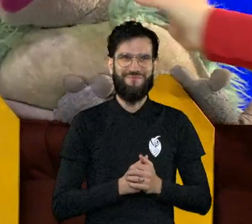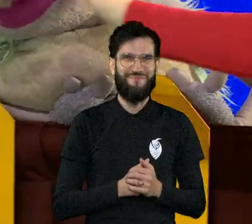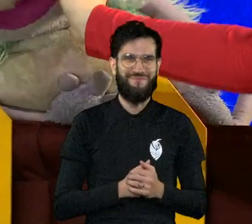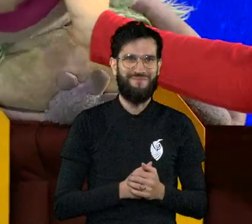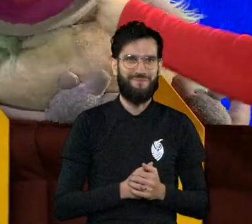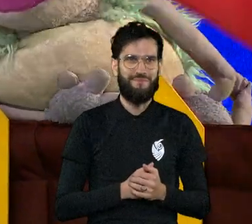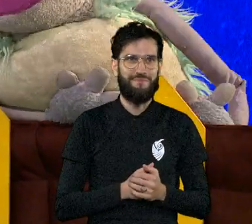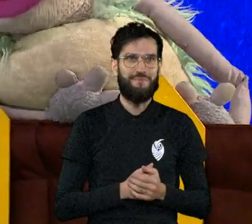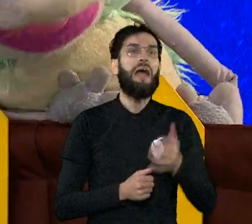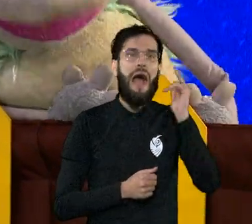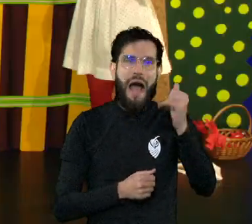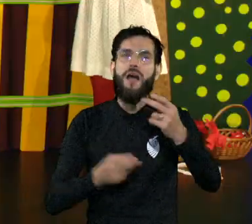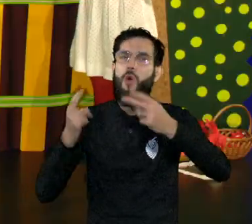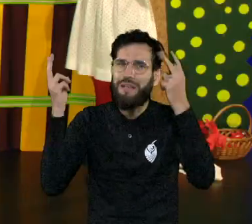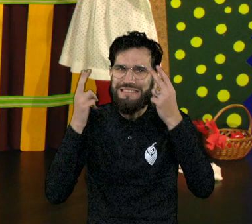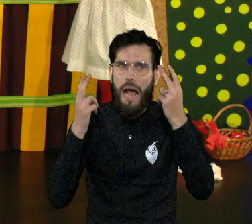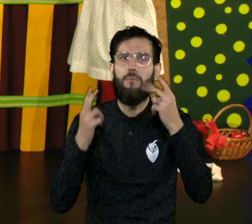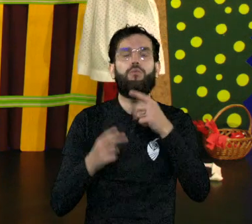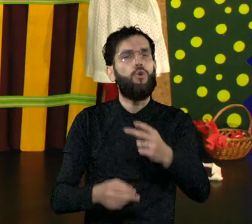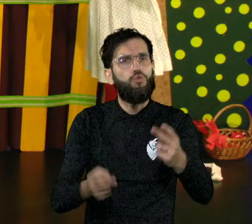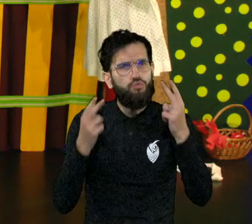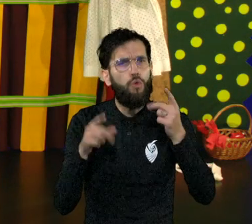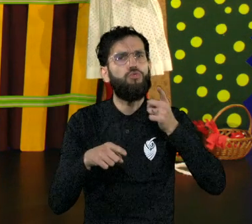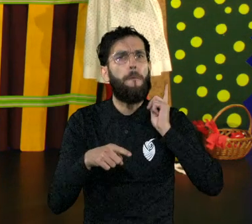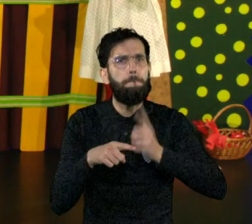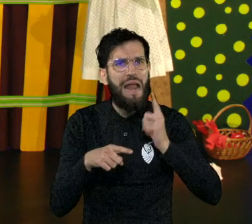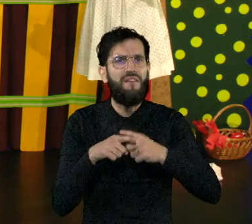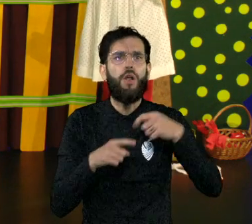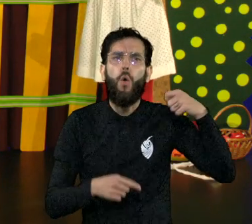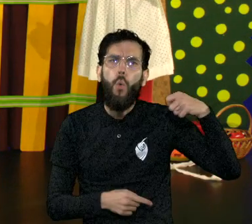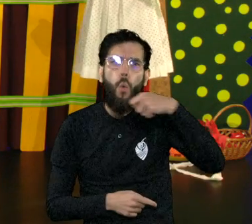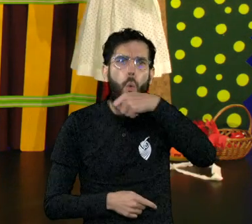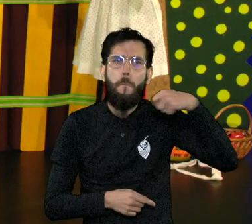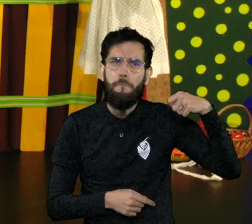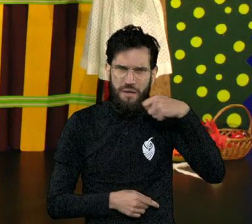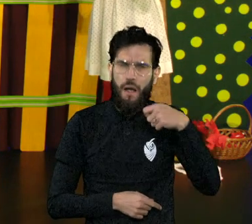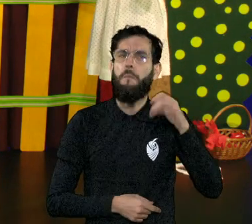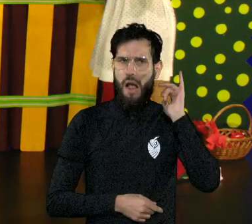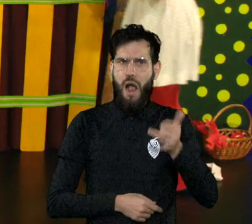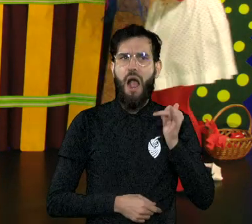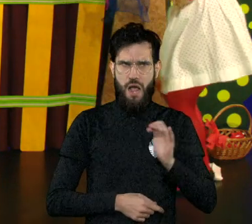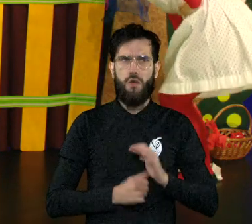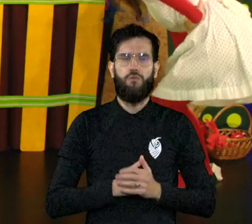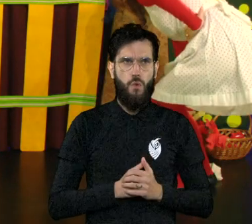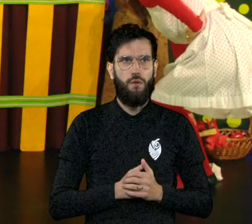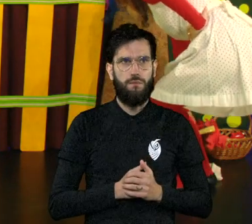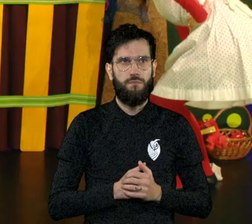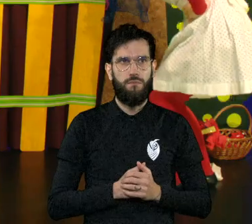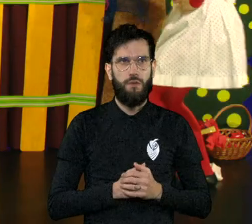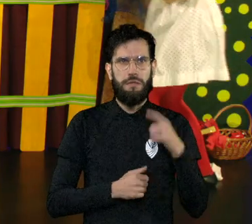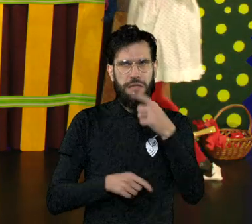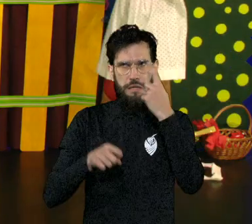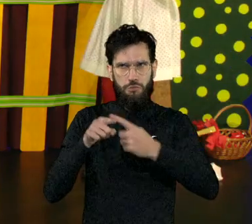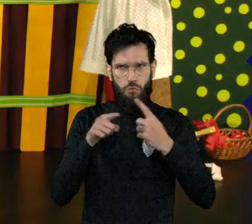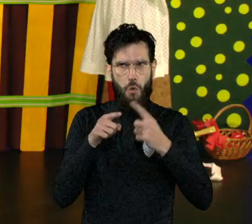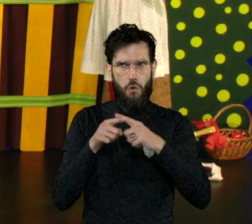Áno, Múrko, samozrejme, dôležité je umývať si naše zúbky pravidelne. Trošku si to